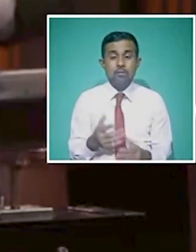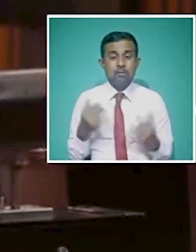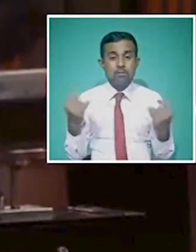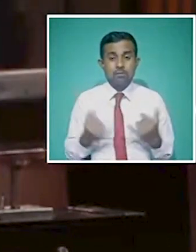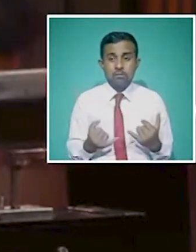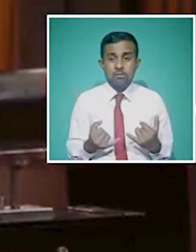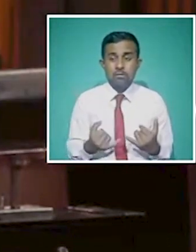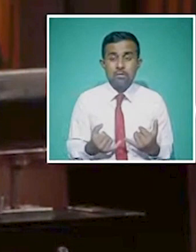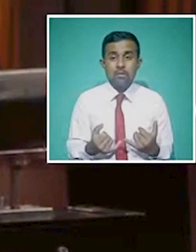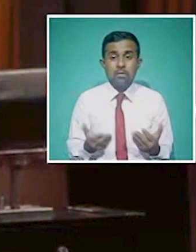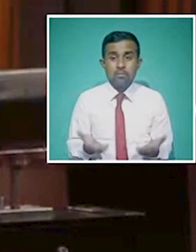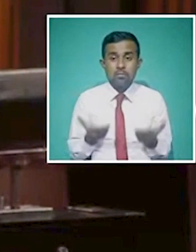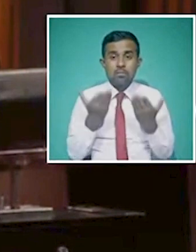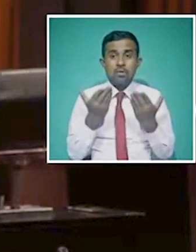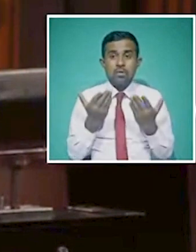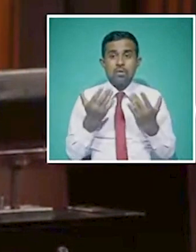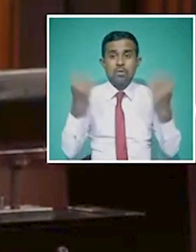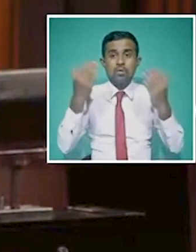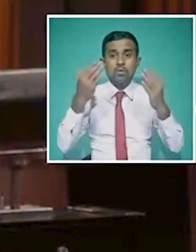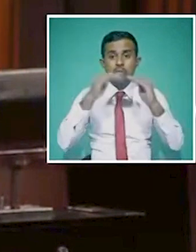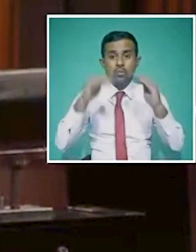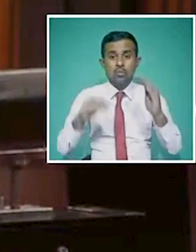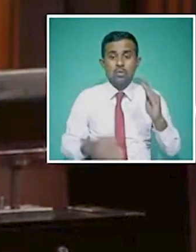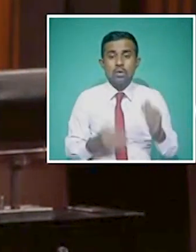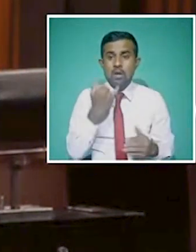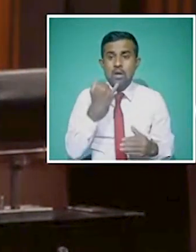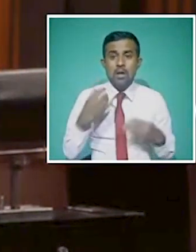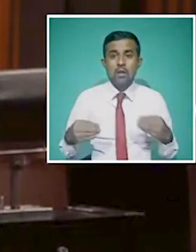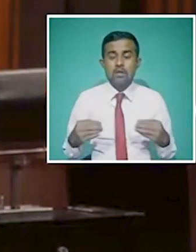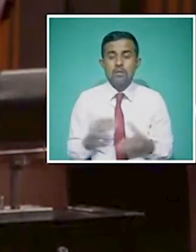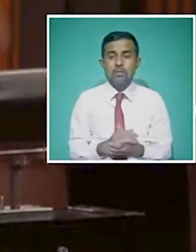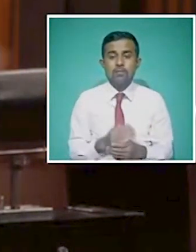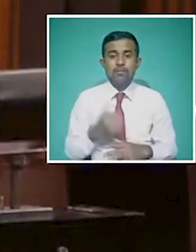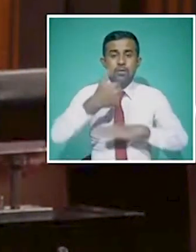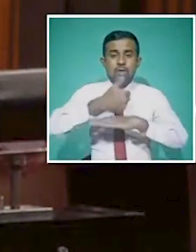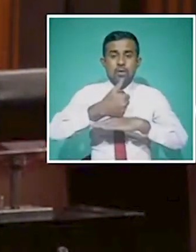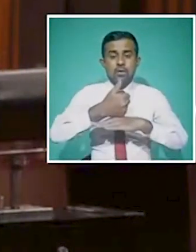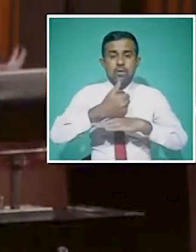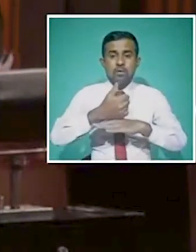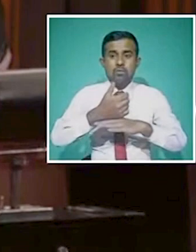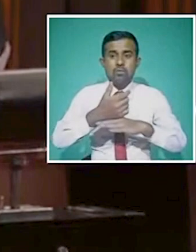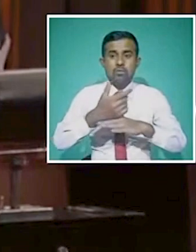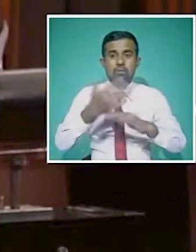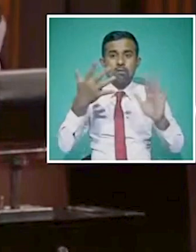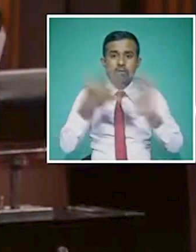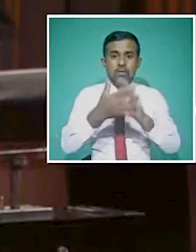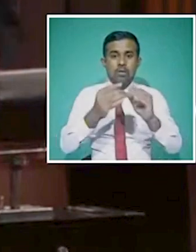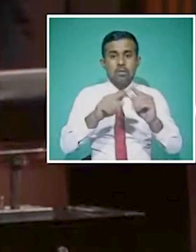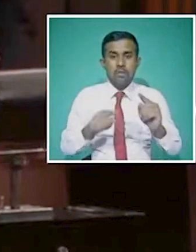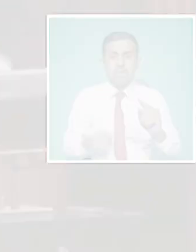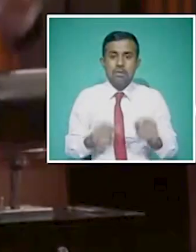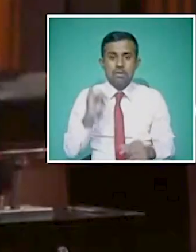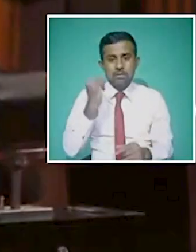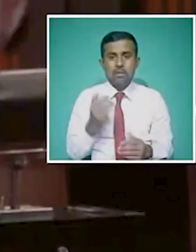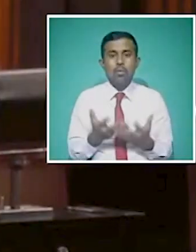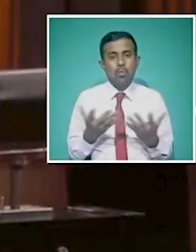මට පල්ලෙහා ඉඳන් උඩට යනවට වඩා උඩ ඉඳන් පල්ලෙට යන එක ලේසි. දැන් සභාපතිතුමාම කරප්ට් නම් කොහෙද ඉතින් ආයේ නිලධාරින් ගැන කතා